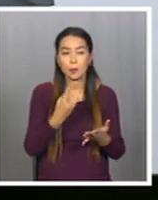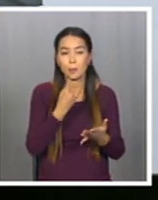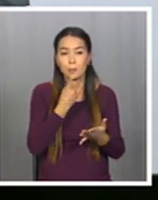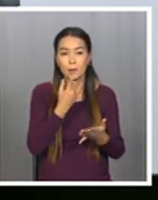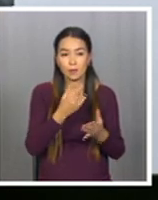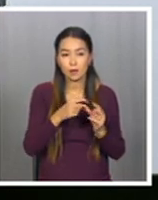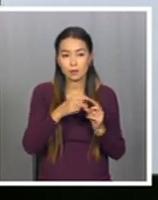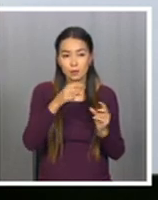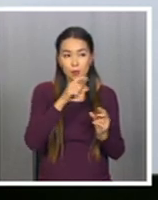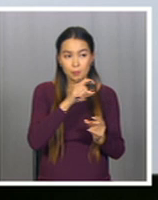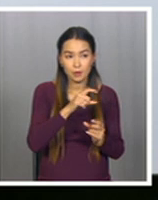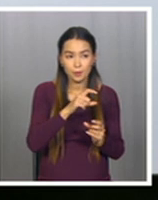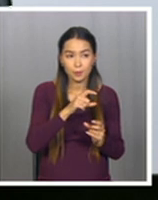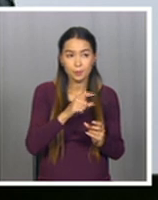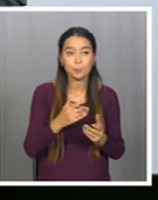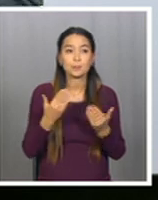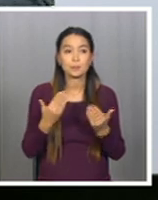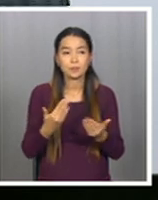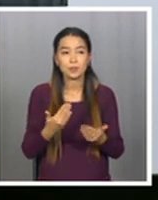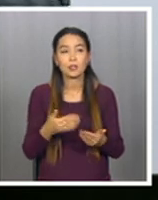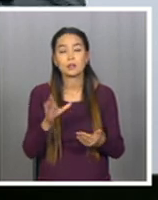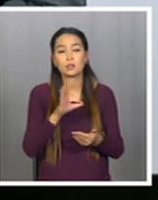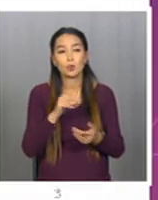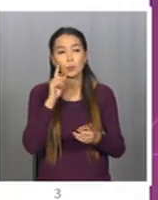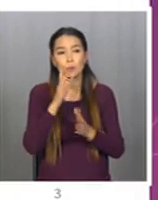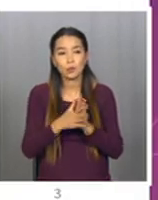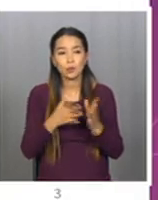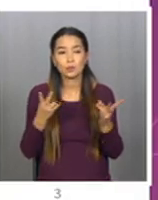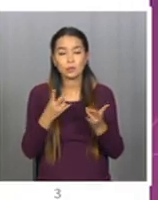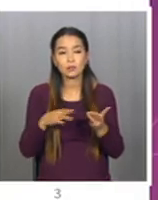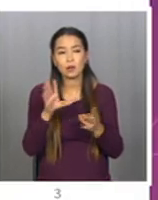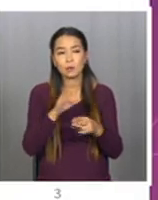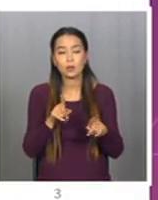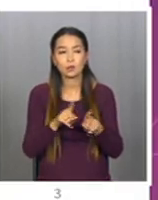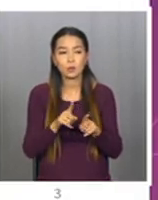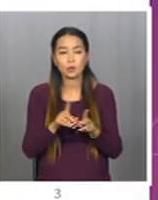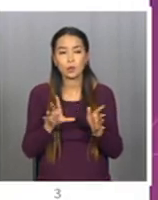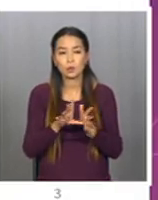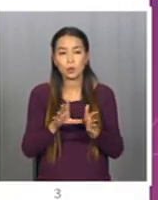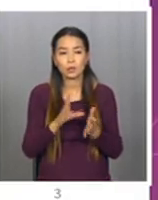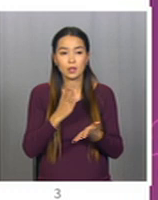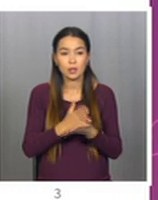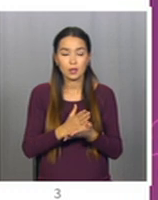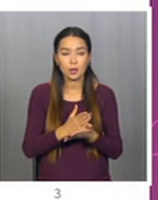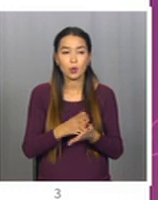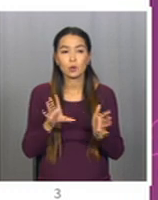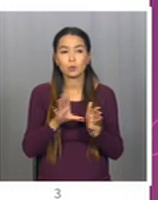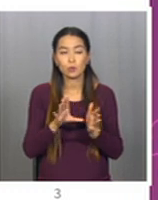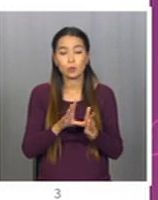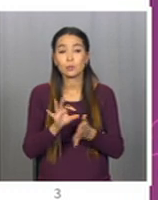болады. Енді тізбекті тұйықтаған кезде біз білеміз тоқ пайда болады. Енді тоқ бірден пайда бола